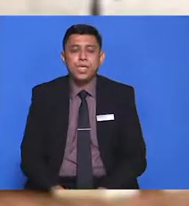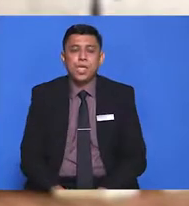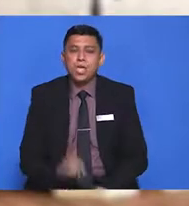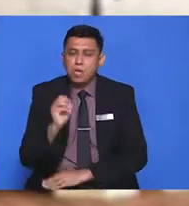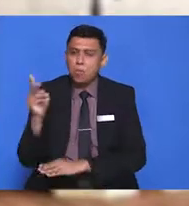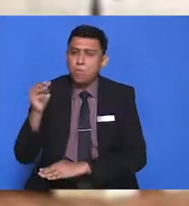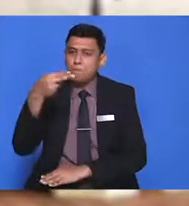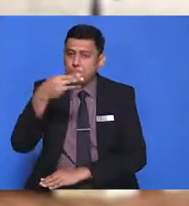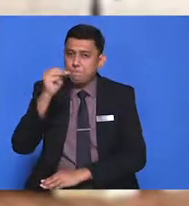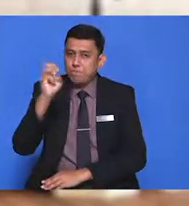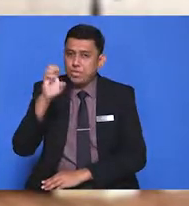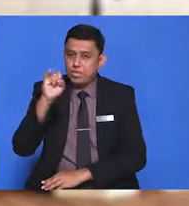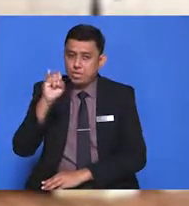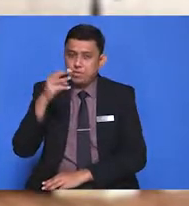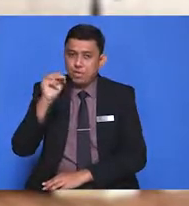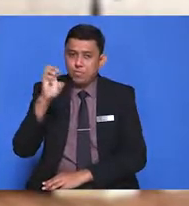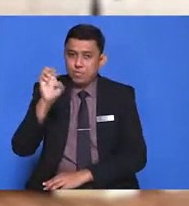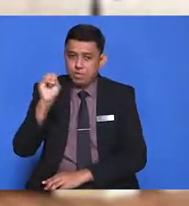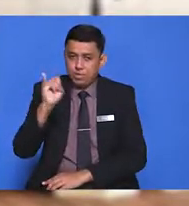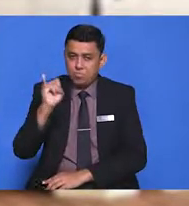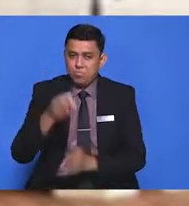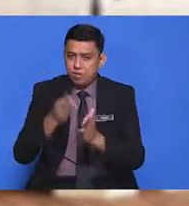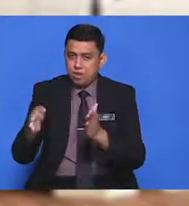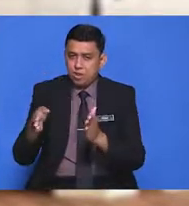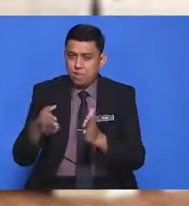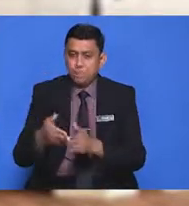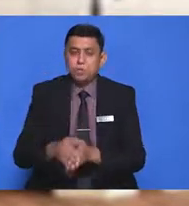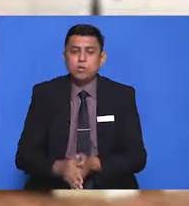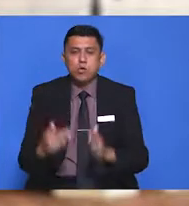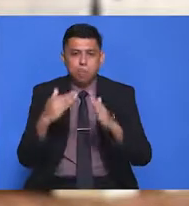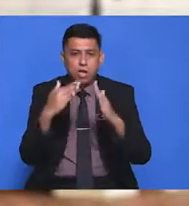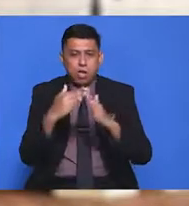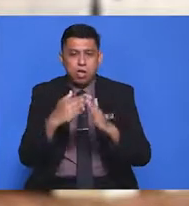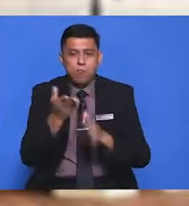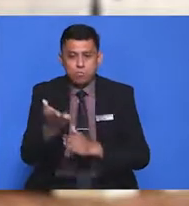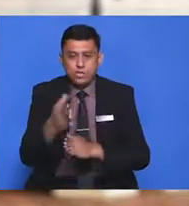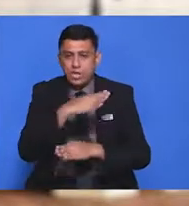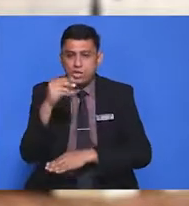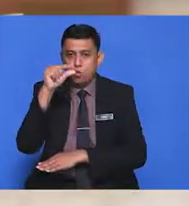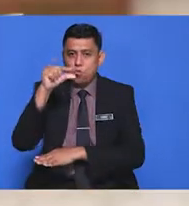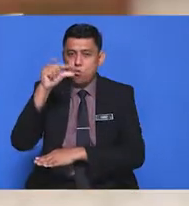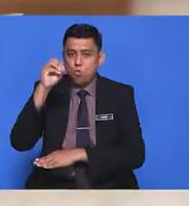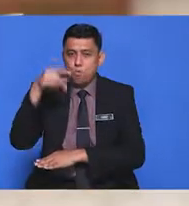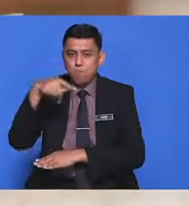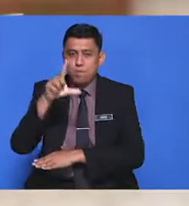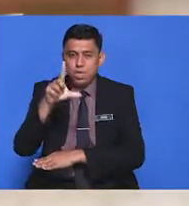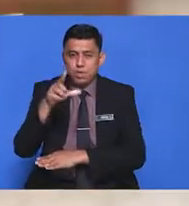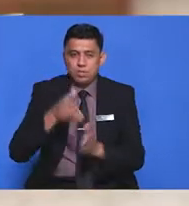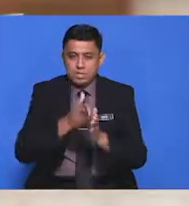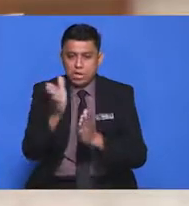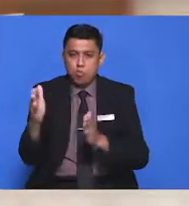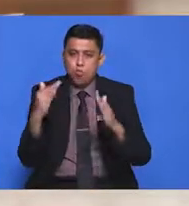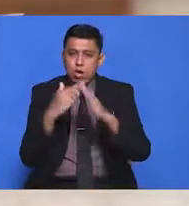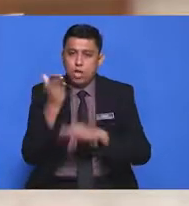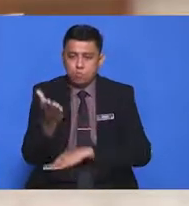Oh, Mei-Mei, jiran yang tinggal berhadapan rumah kamu dan Gopal tinggal di hujung selekoh rumah kamu. Disebabkan